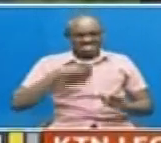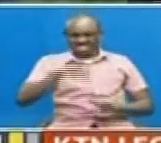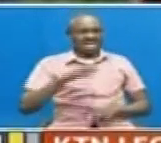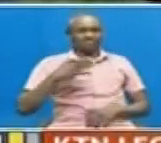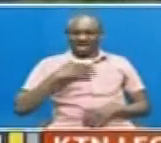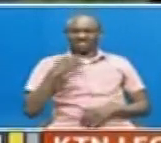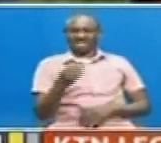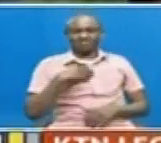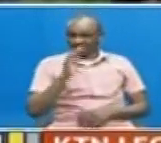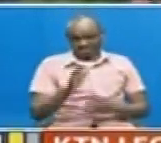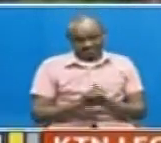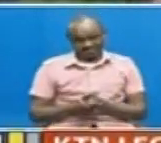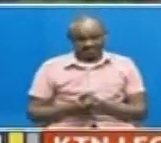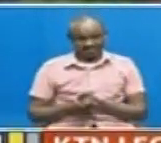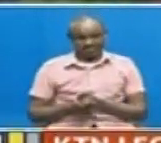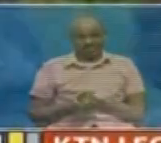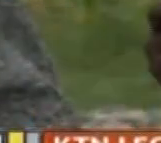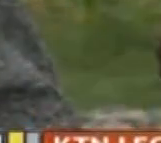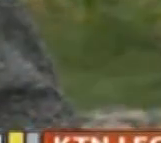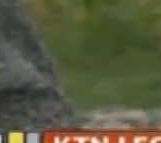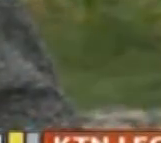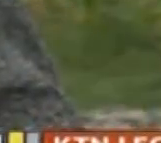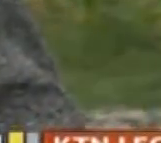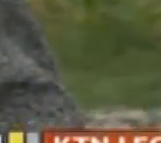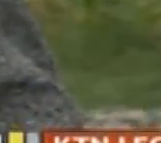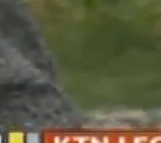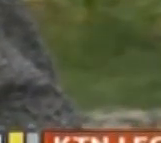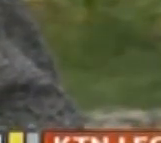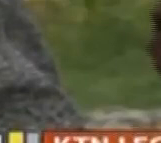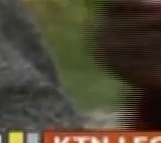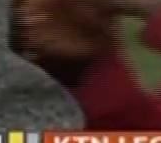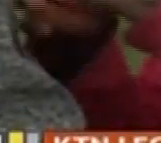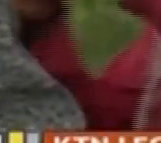mwanawe. My father used to tell my mother,